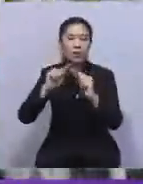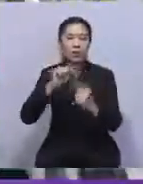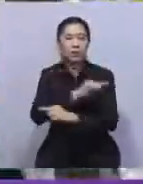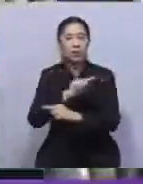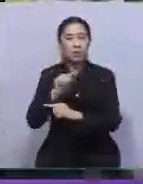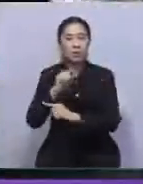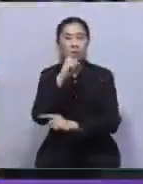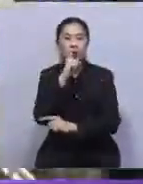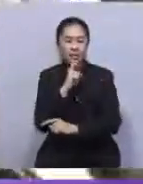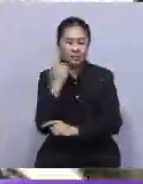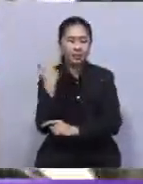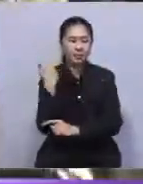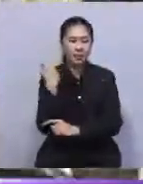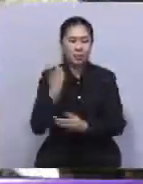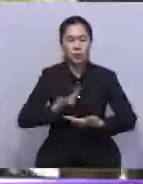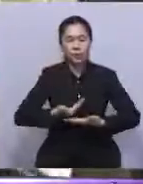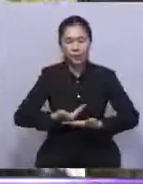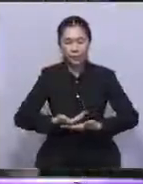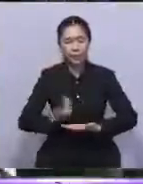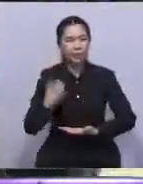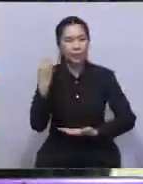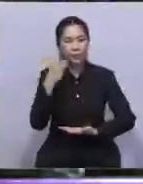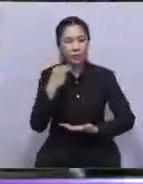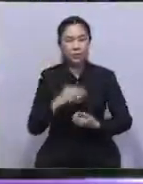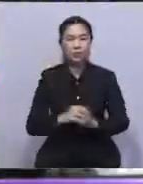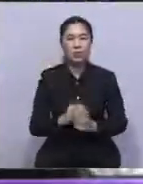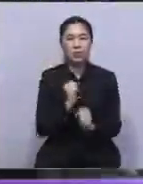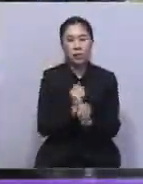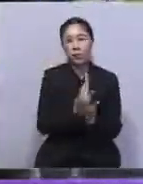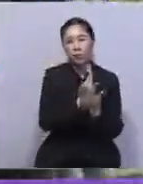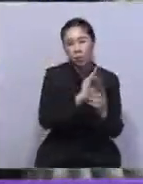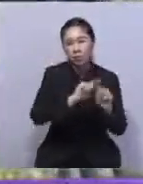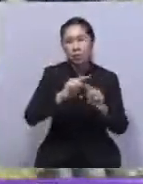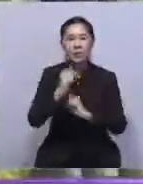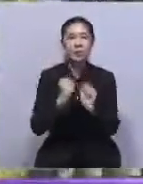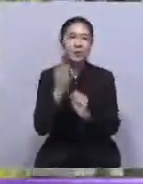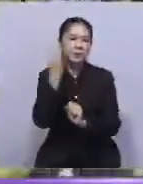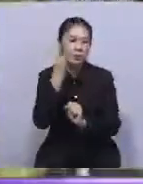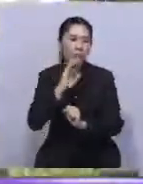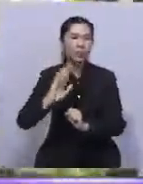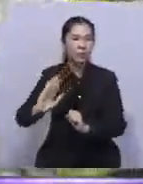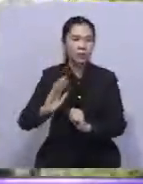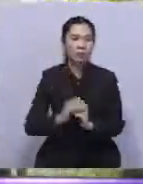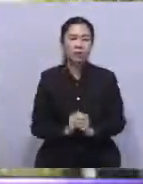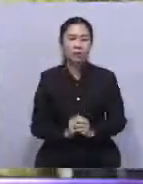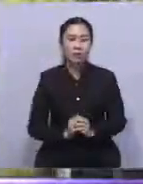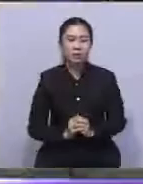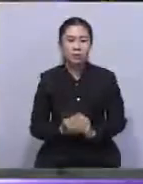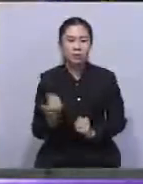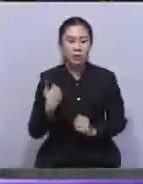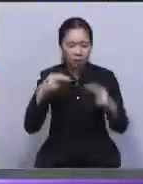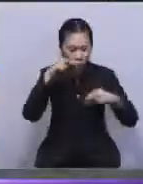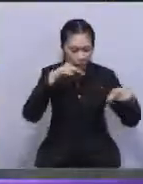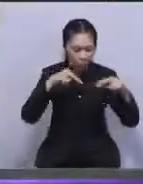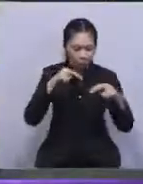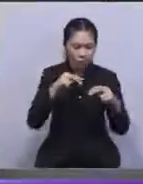แล้วก็เป็นพื้นที่ที่นั่งสมาธิด้วยนะคะใช้ในการจัดบุญพิธีทำบุญใหญ่ประจำปีของที่วัดพระธรรมกายค่ะโดยจากการตรวจค้นนะ